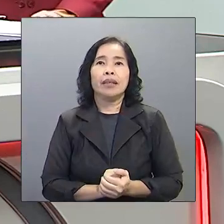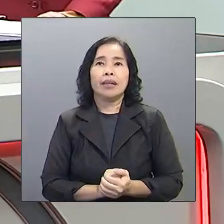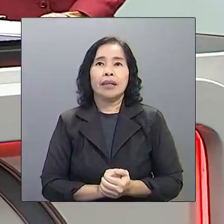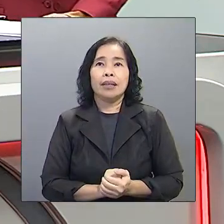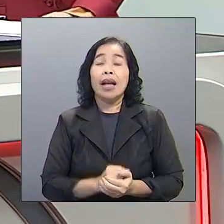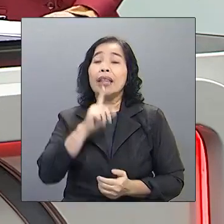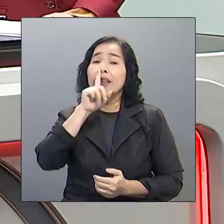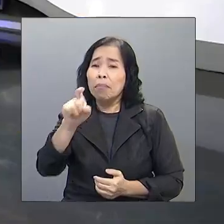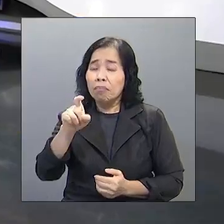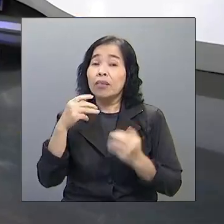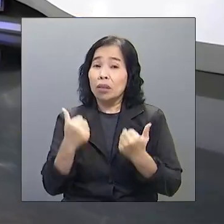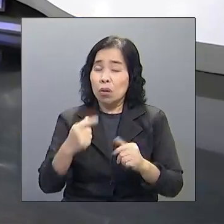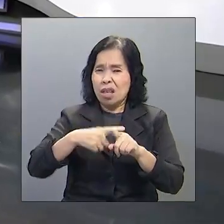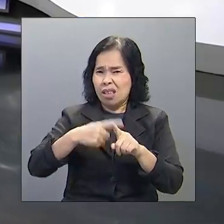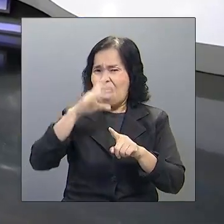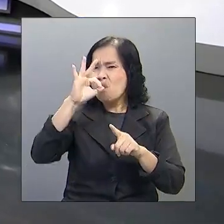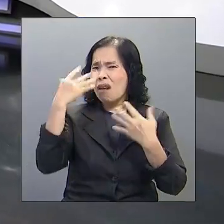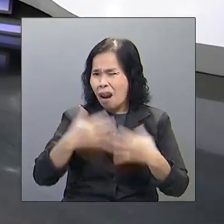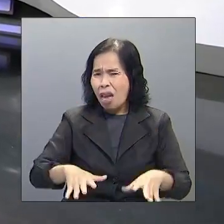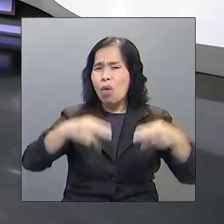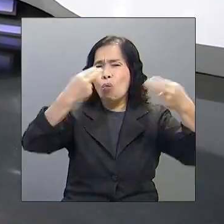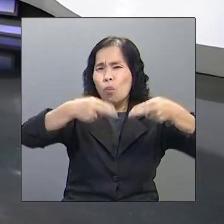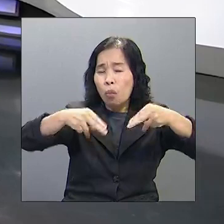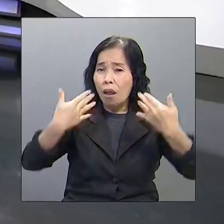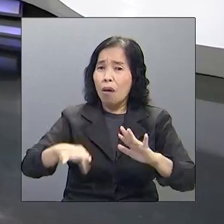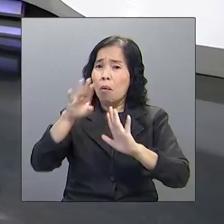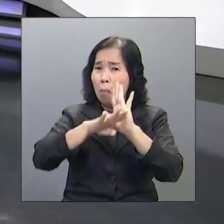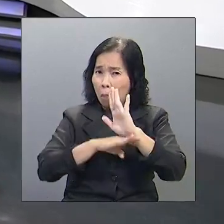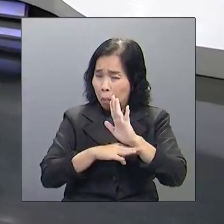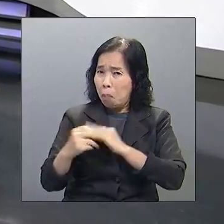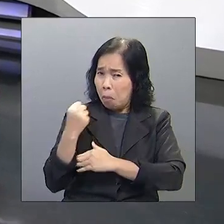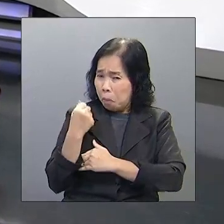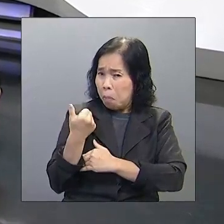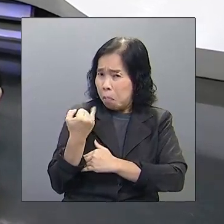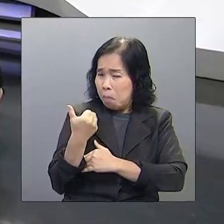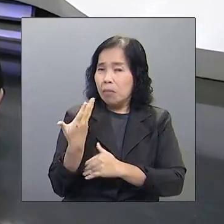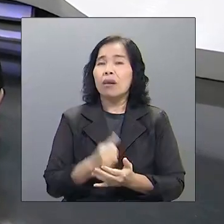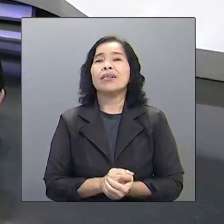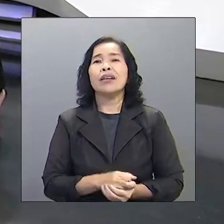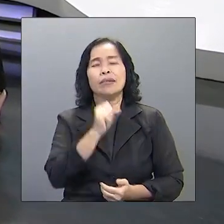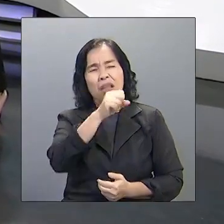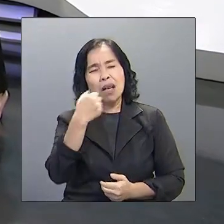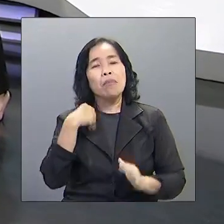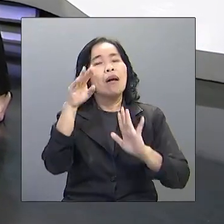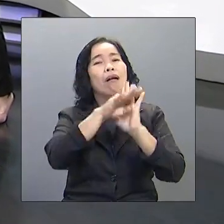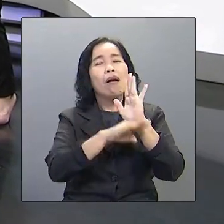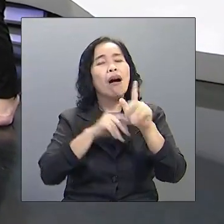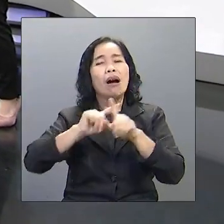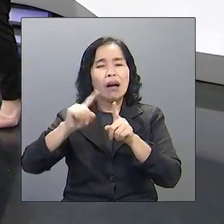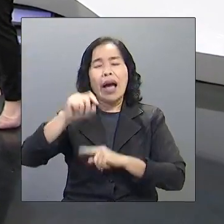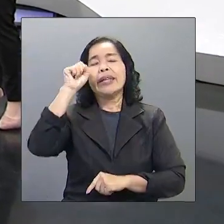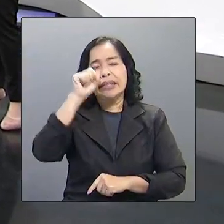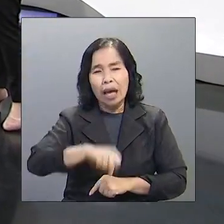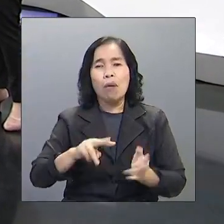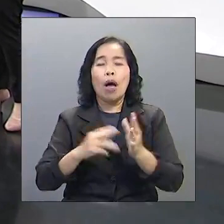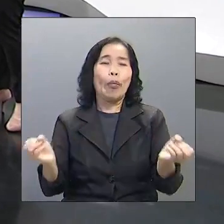ะวันตอนนี้ 9 เดือนมาแล้ว มาตรการเหานี้มได้ผลมากน้แ่ไแม้ว่ามัตรการต่าง ที่ใช้ จะสรางผก